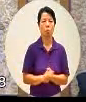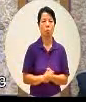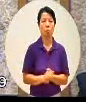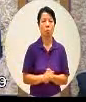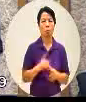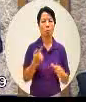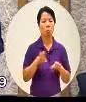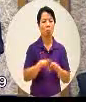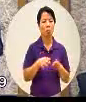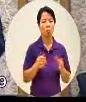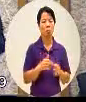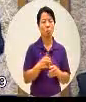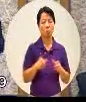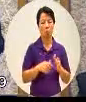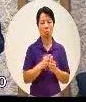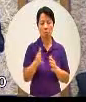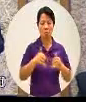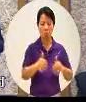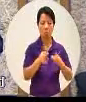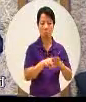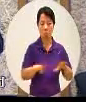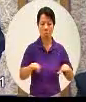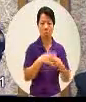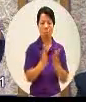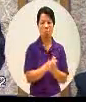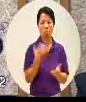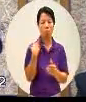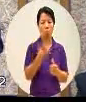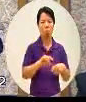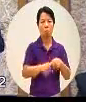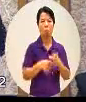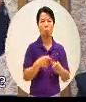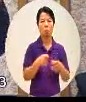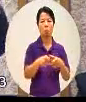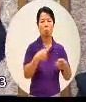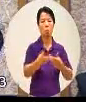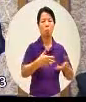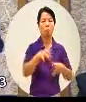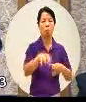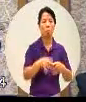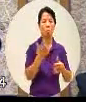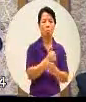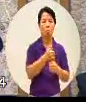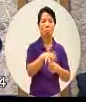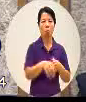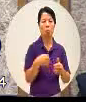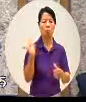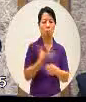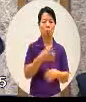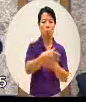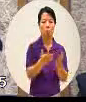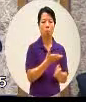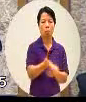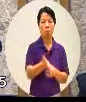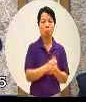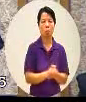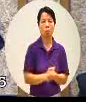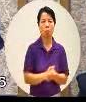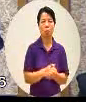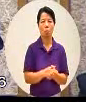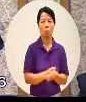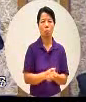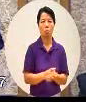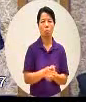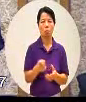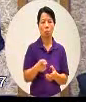标兵改跑完了啦哈，所以我们还委托那个公路总局为台北来做彭克曼的一个脑度试验。那他妈已经做 好，慎